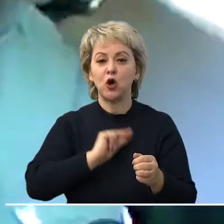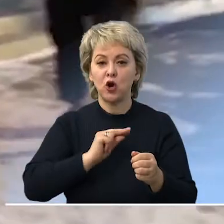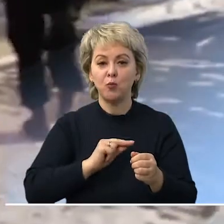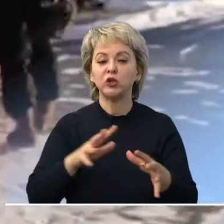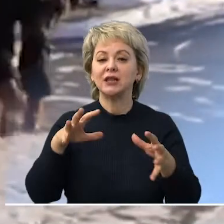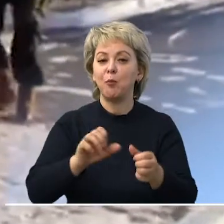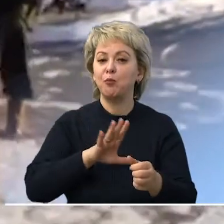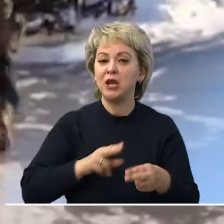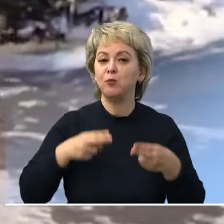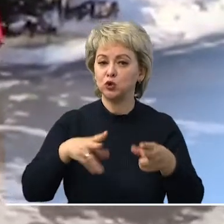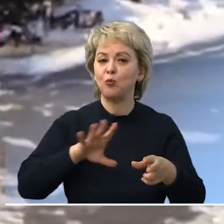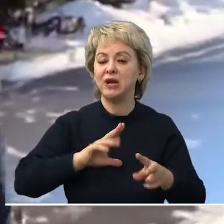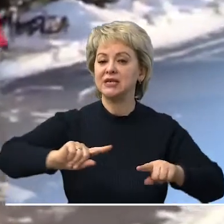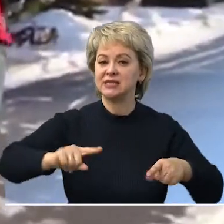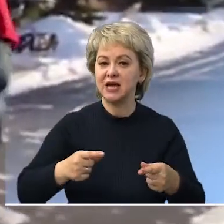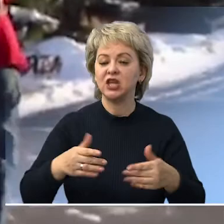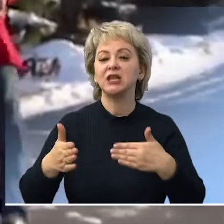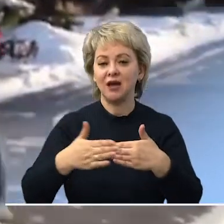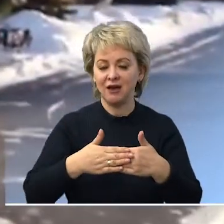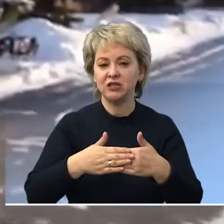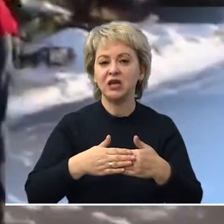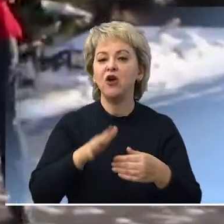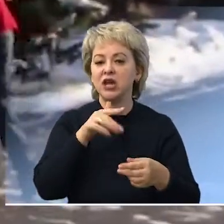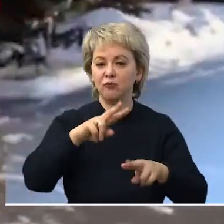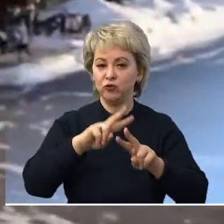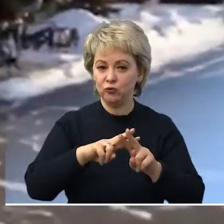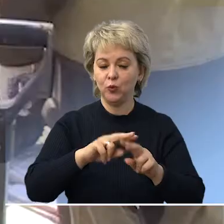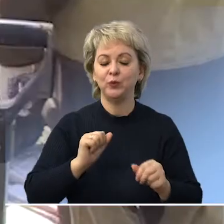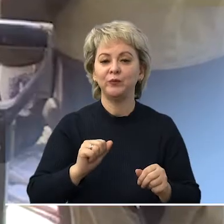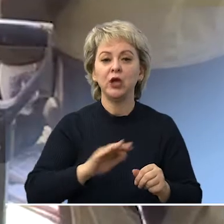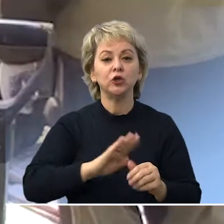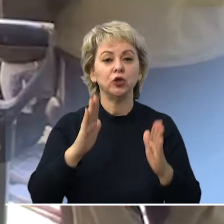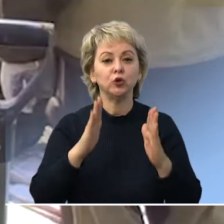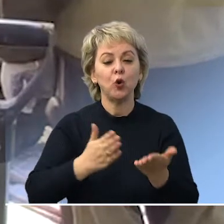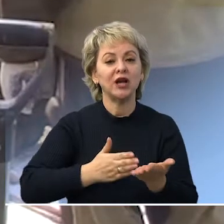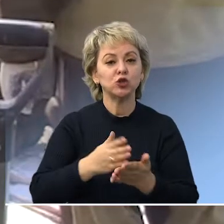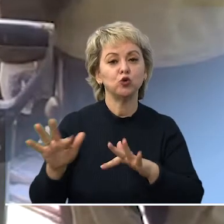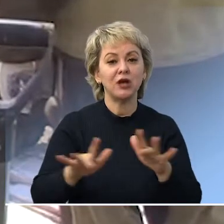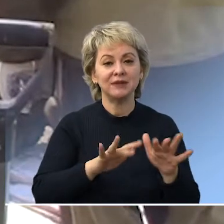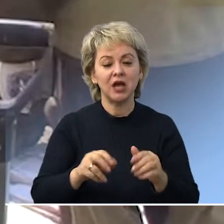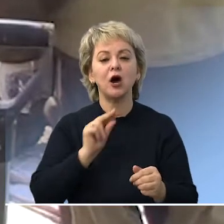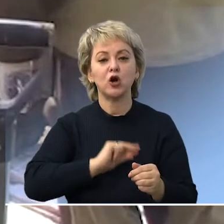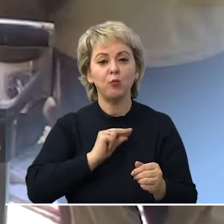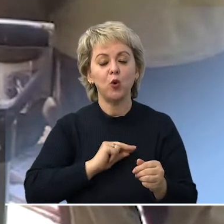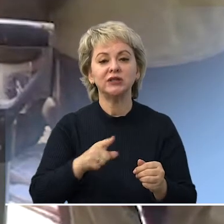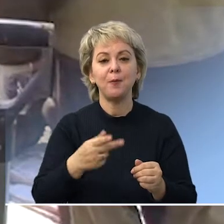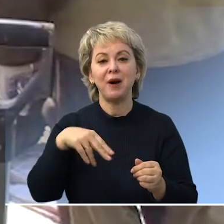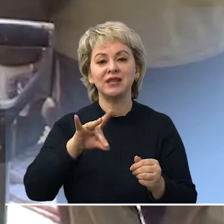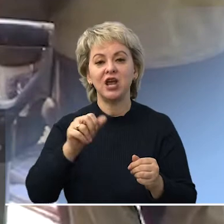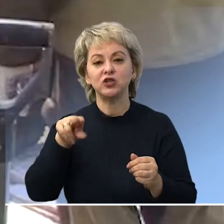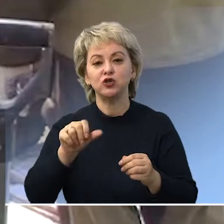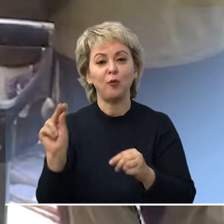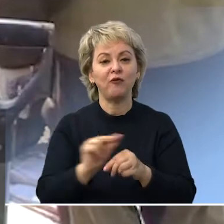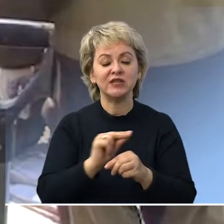спецопераций нападавшие были задержаны и приговорены к реальным срокам заключения. Не только служебная деятельность, но и работа по